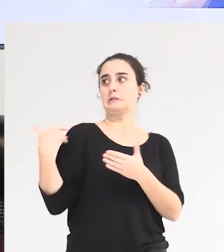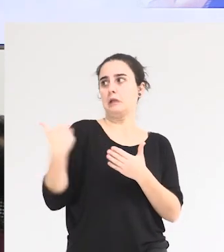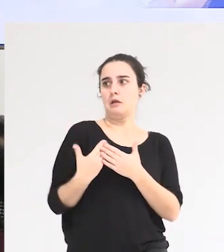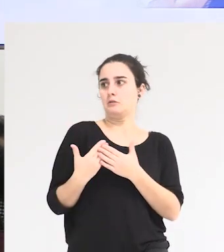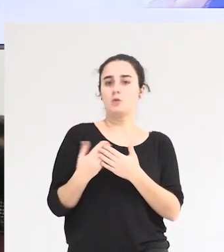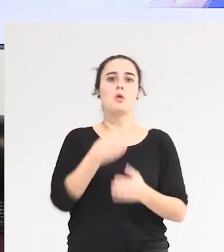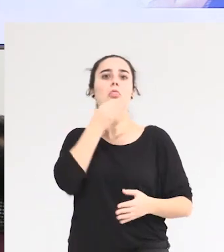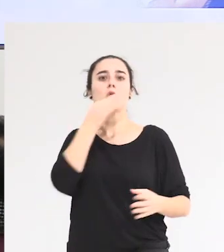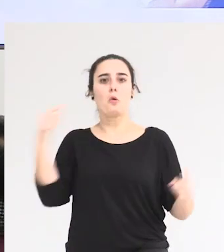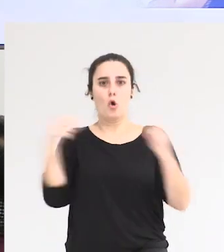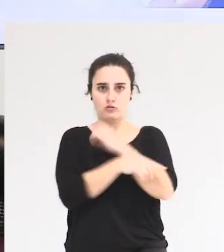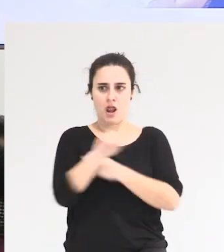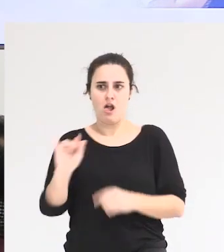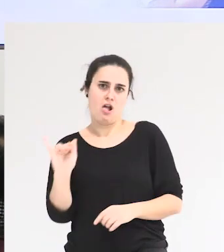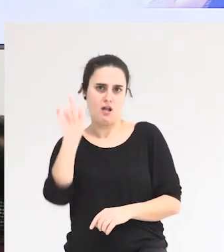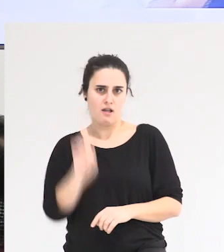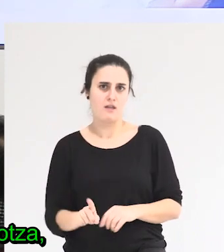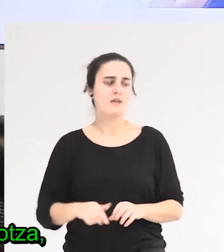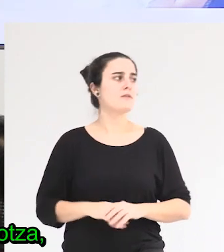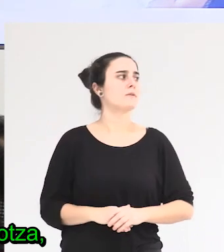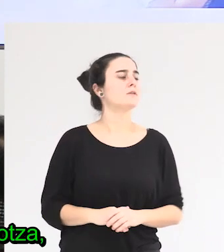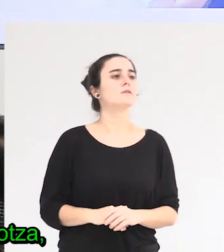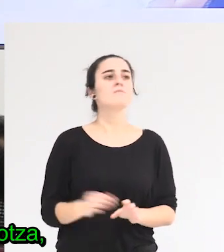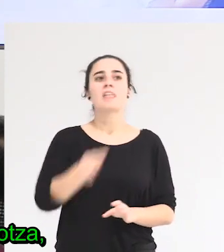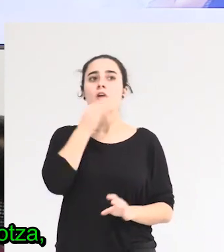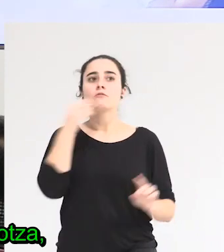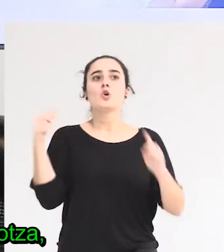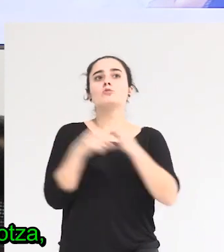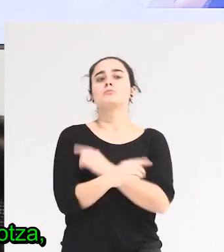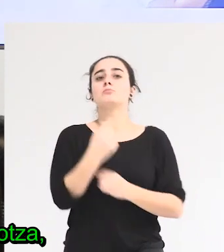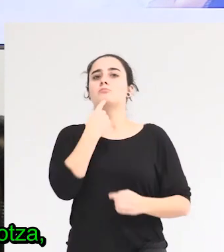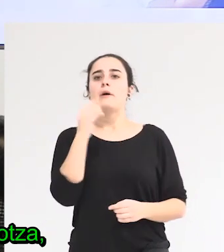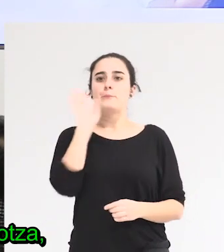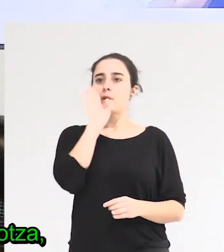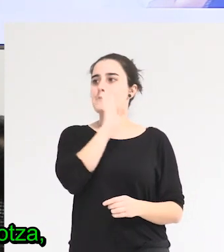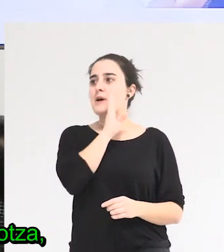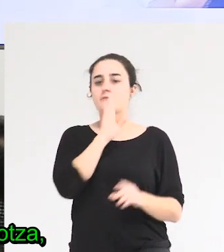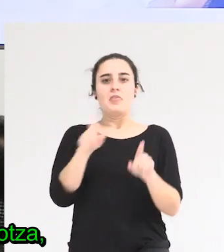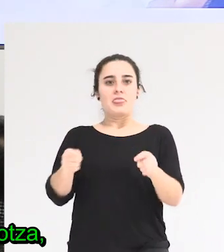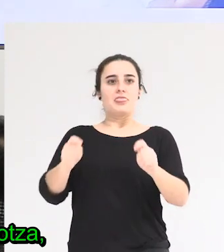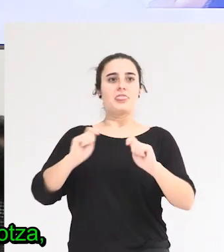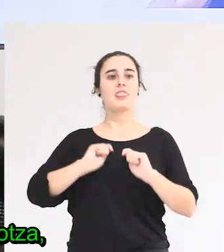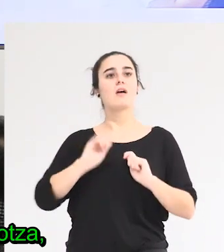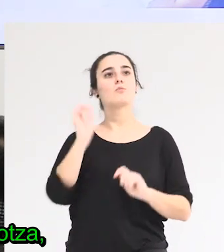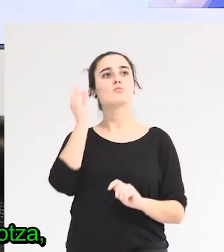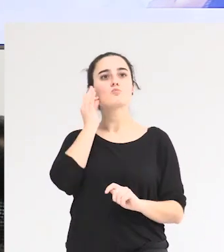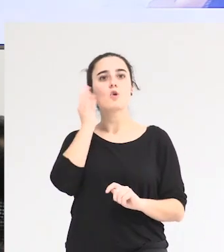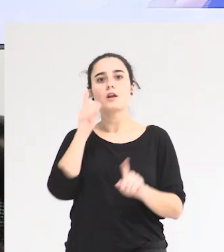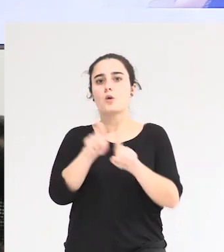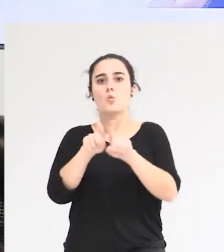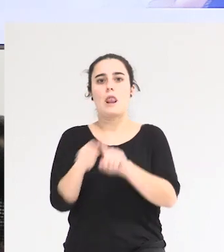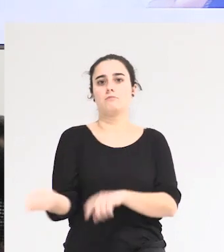kontrako diskursoak ere, bai? Kontrako diskursoak, esan ez, bueno, ba, matasuna dela emakumearentzako